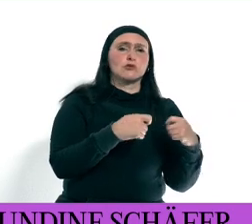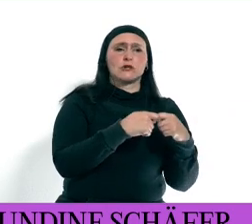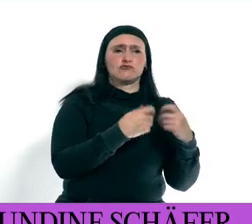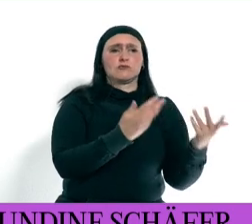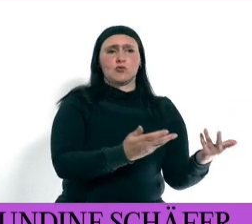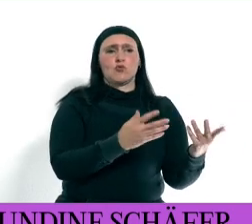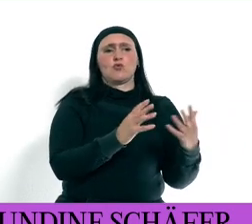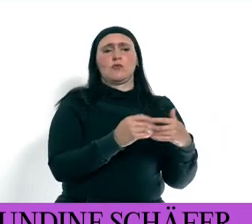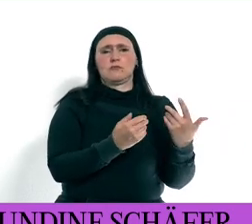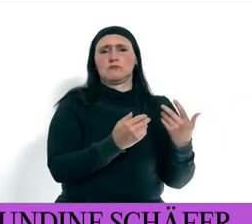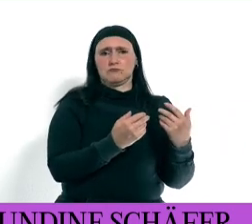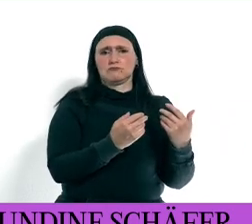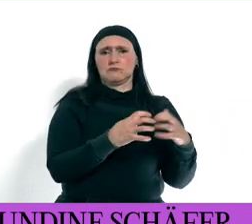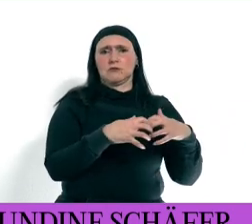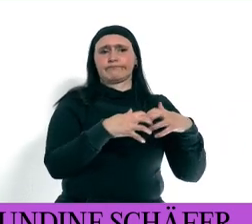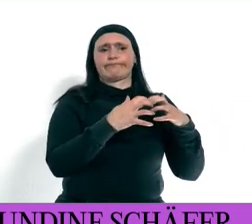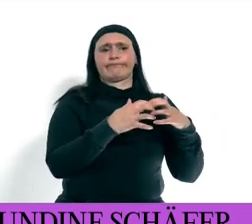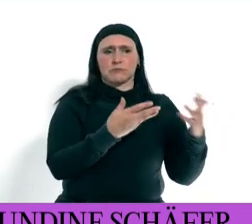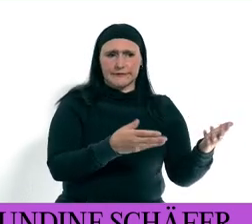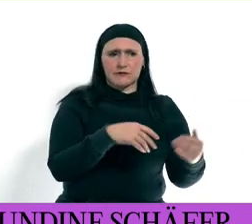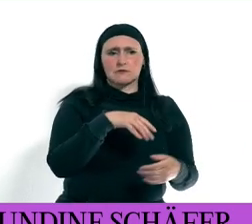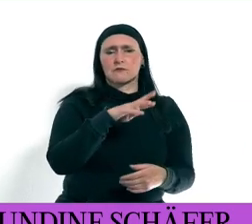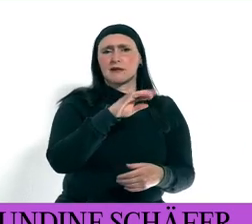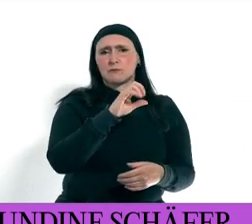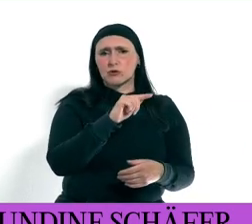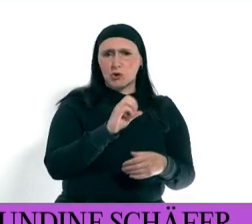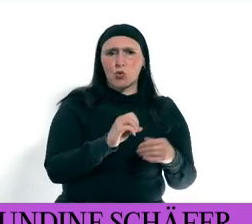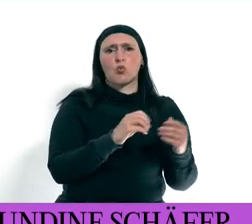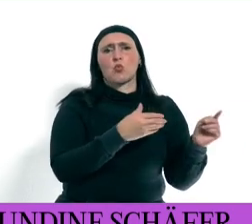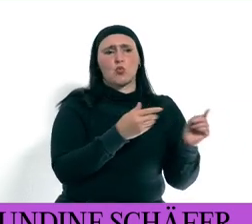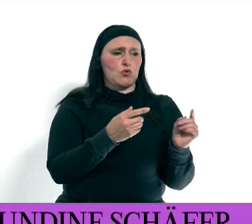Und das gelang uns am Ende dann tatsächlich auch.